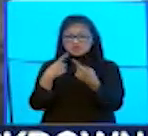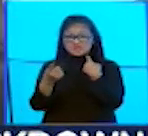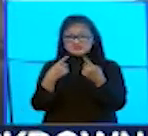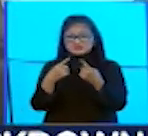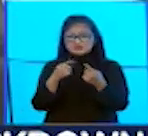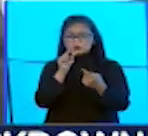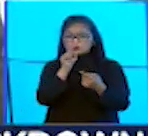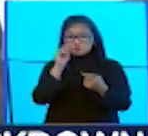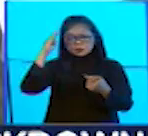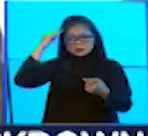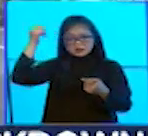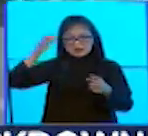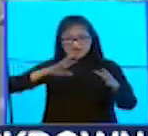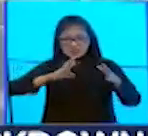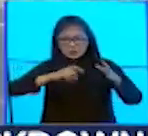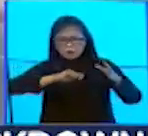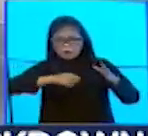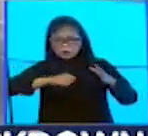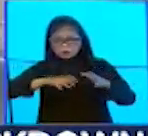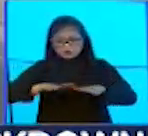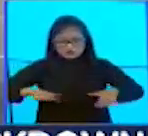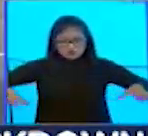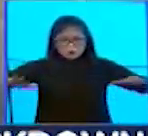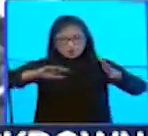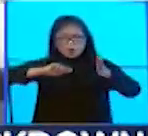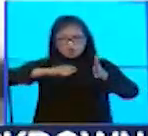lockdown. Pasalnya, karantina wilayah akan sia-sia